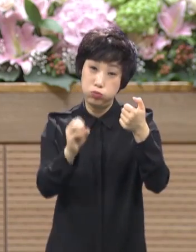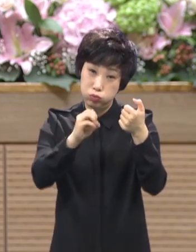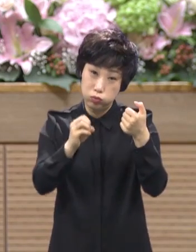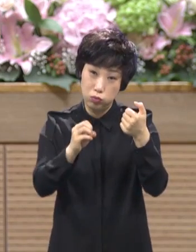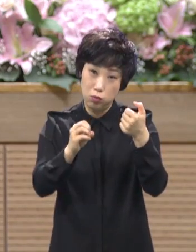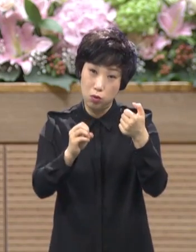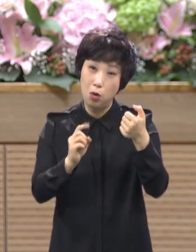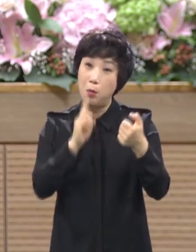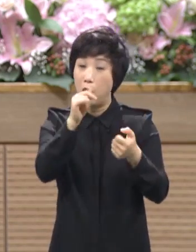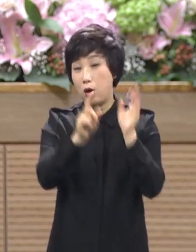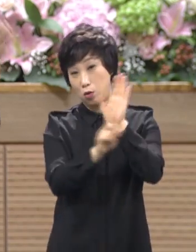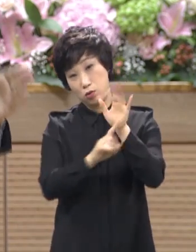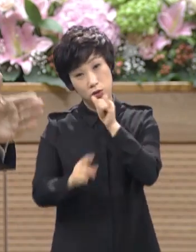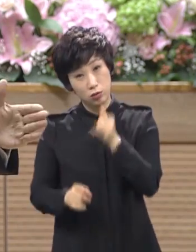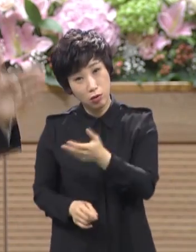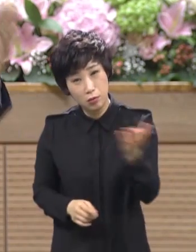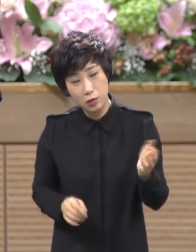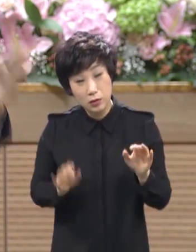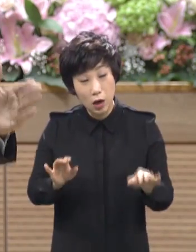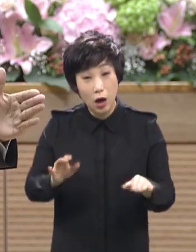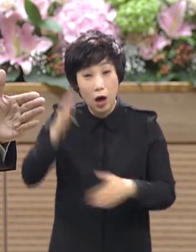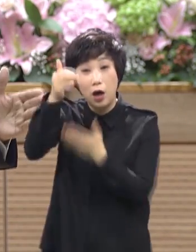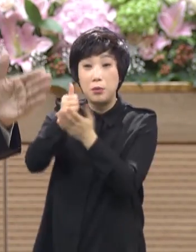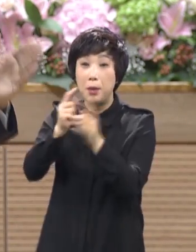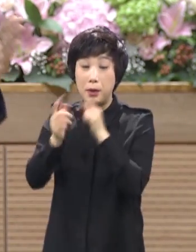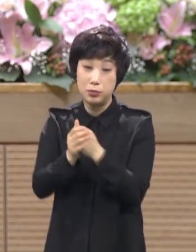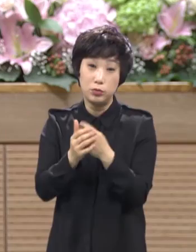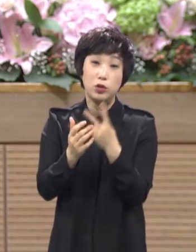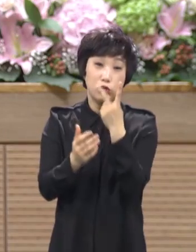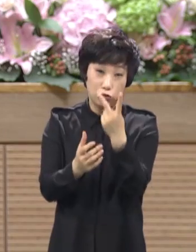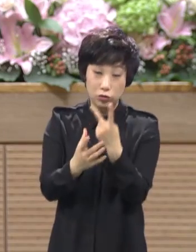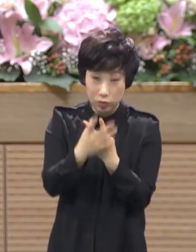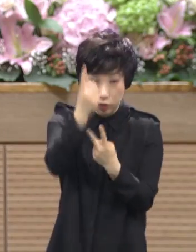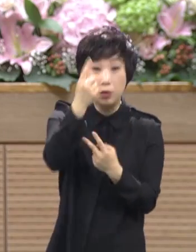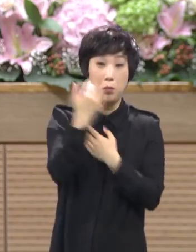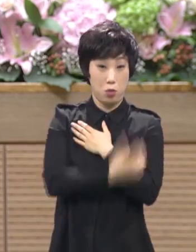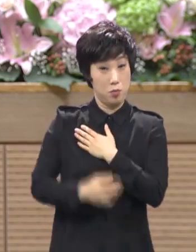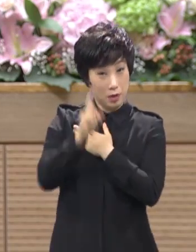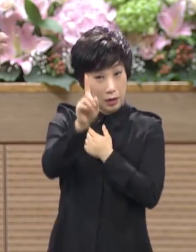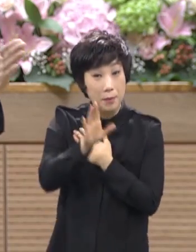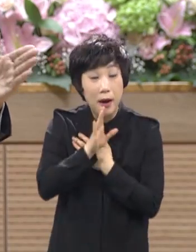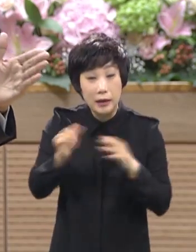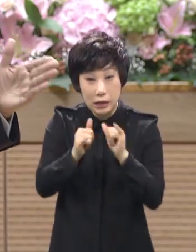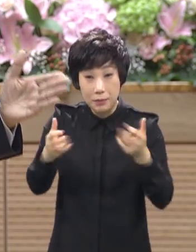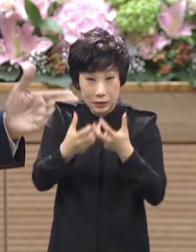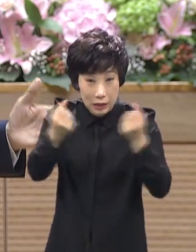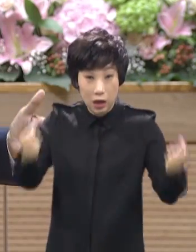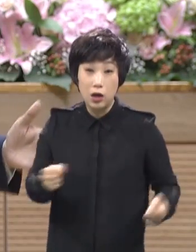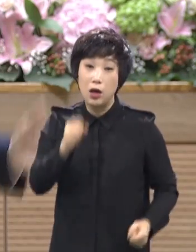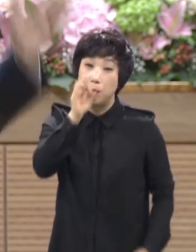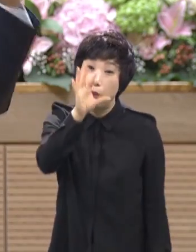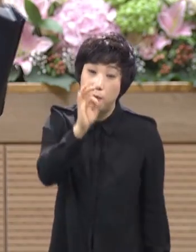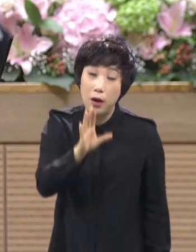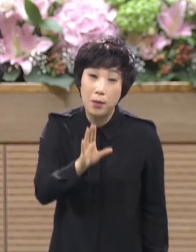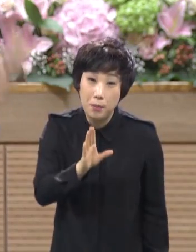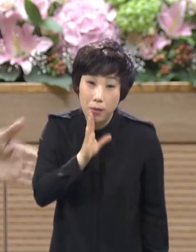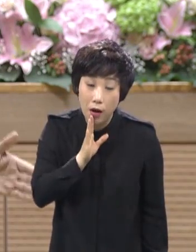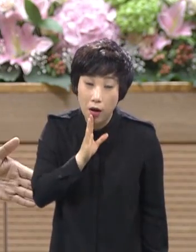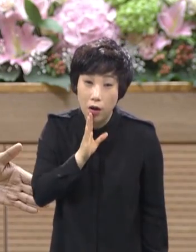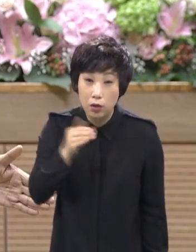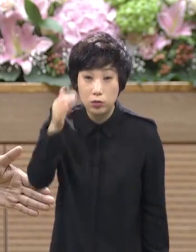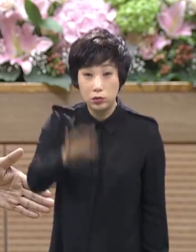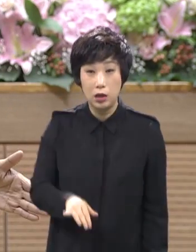50%. 여러분 하나님께서 둘이 아파야 한 몸을 이룰지니 사람이 나누지 못하는데